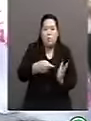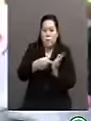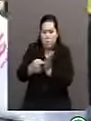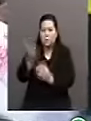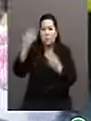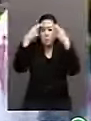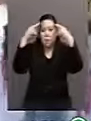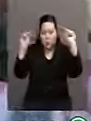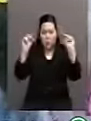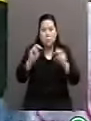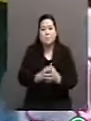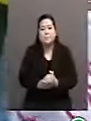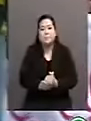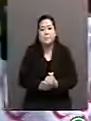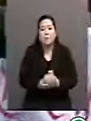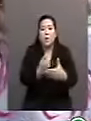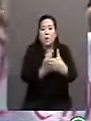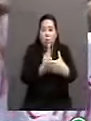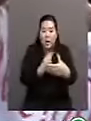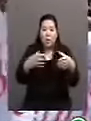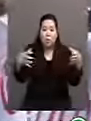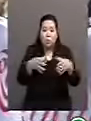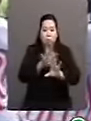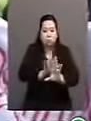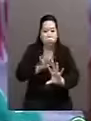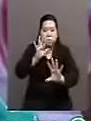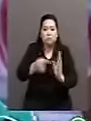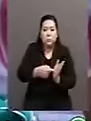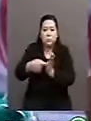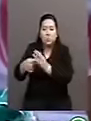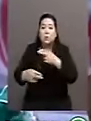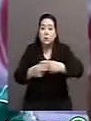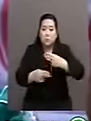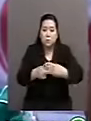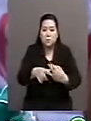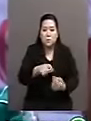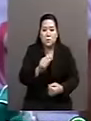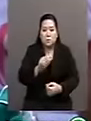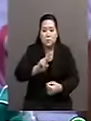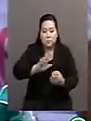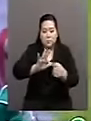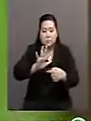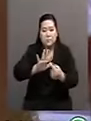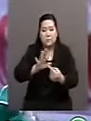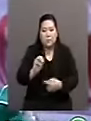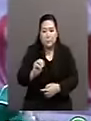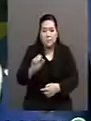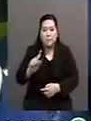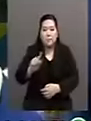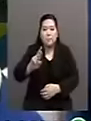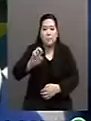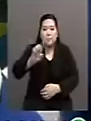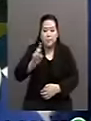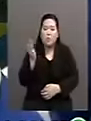ซึ่งทางตัวแทนของกลุ่มที่มายื่นคุณอารามศรีจันทร์สุขศรีบอกว่าทางเครือข่ายเนี่ยอยากจะให้รัฐบาลช่ว